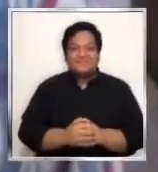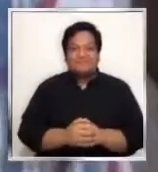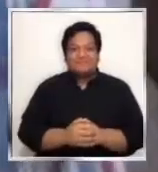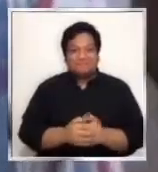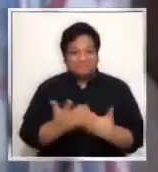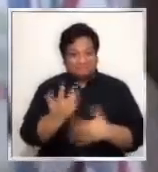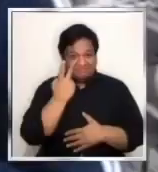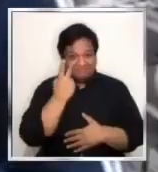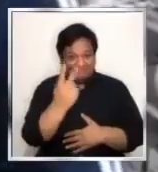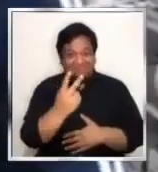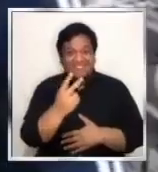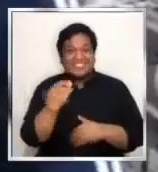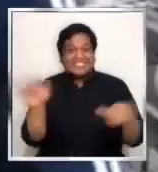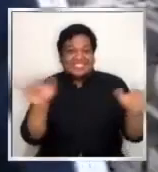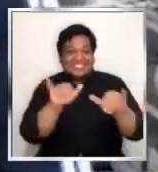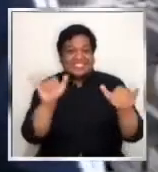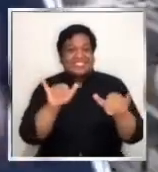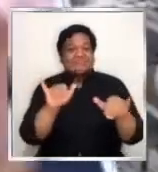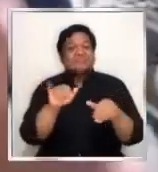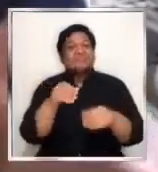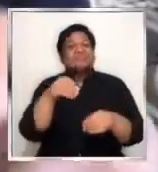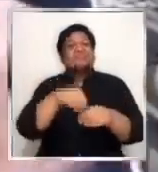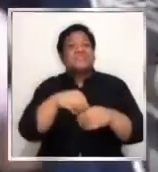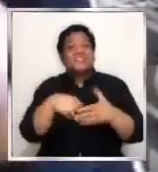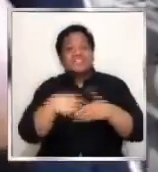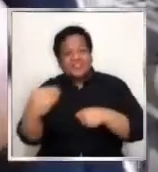sa extra, naunahan pa ako.